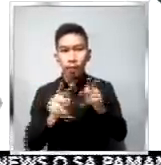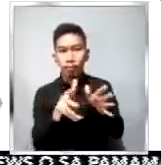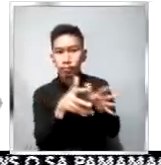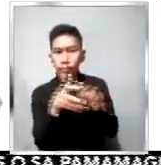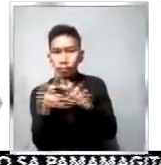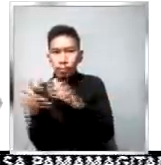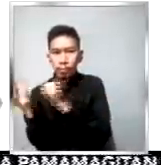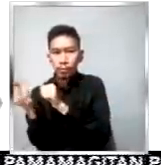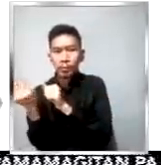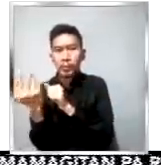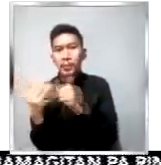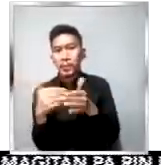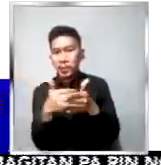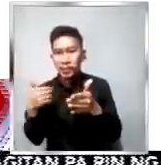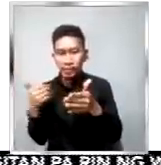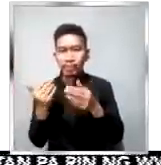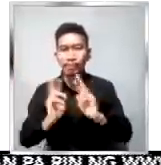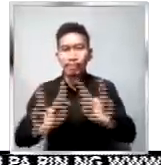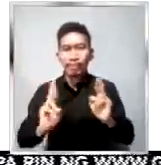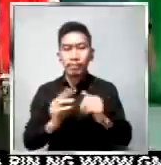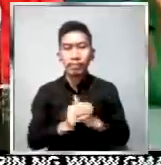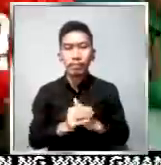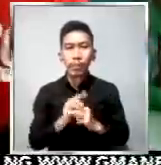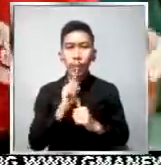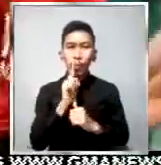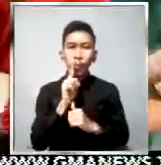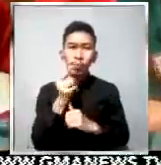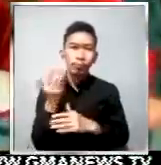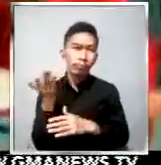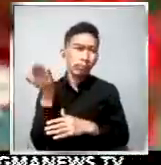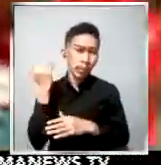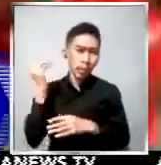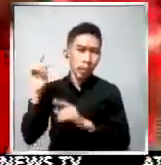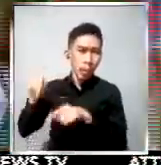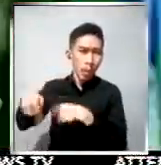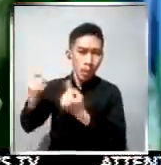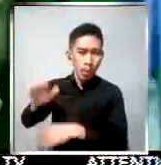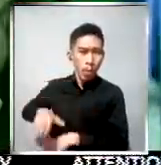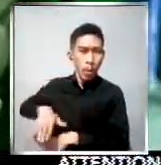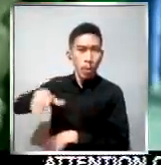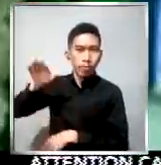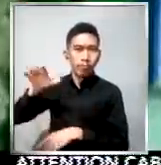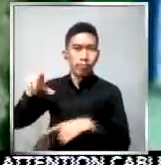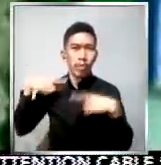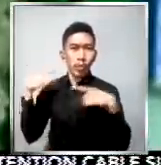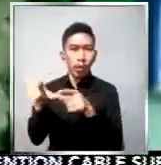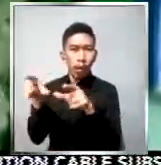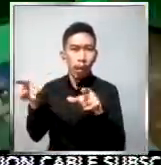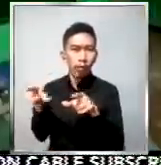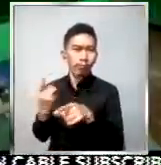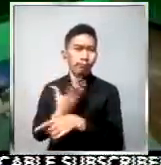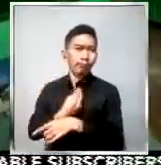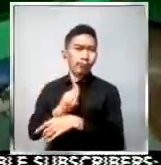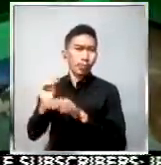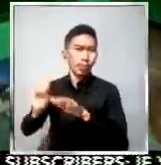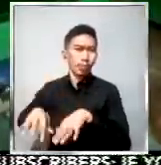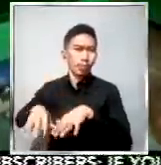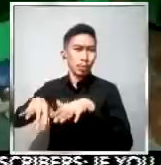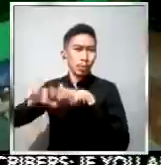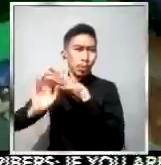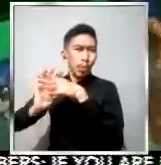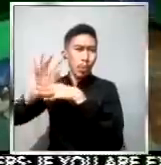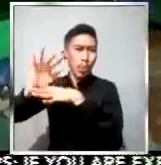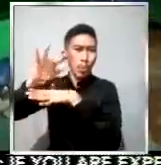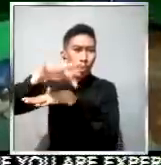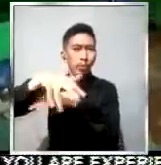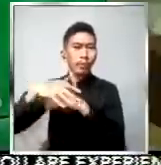ang pag-apaw ng Laguna Lake. Nasa mahigit 1,000 residente ang inilikas sa buong Calamba. Nasa mga evacuation